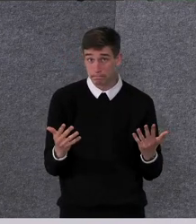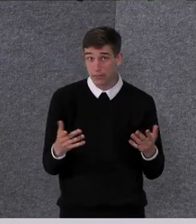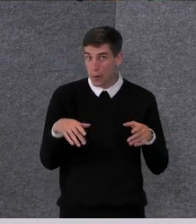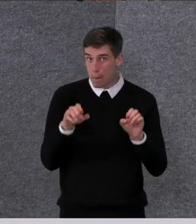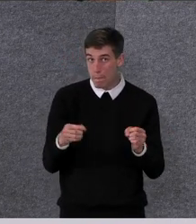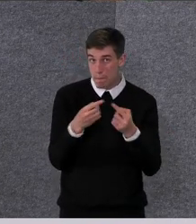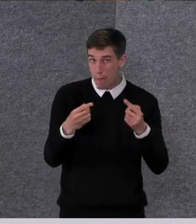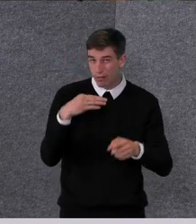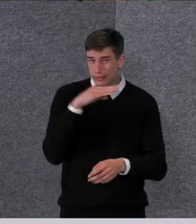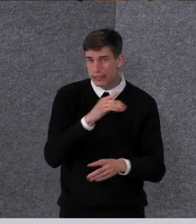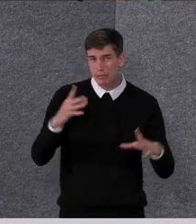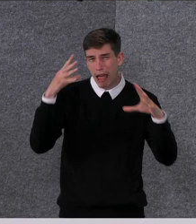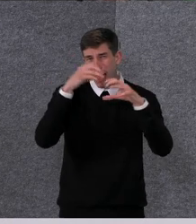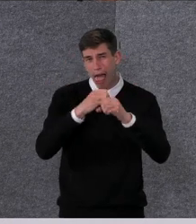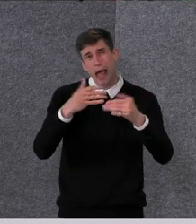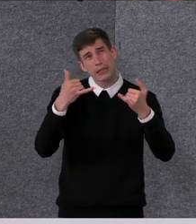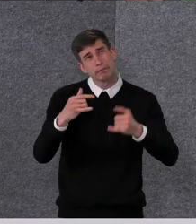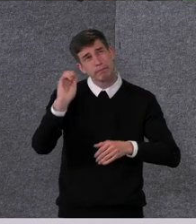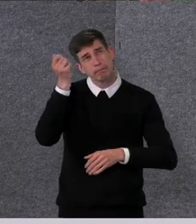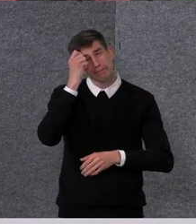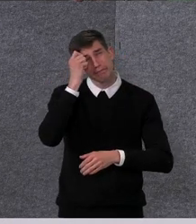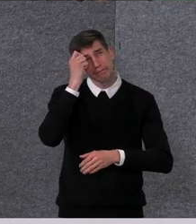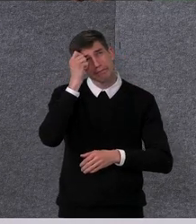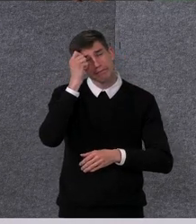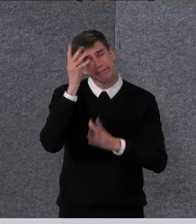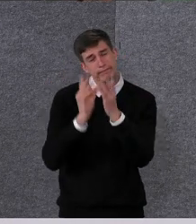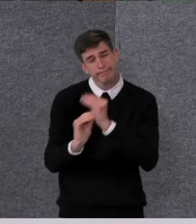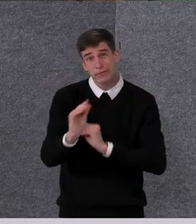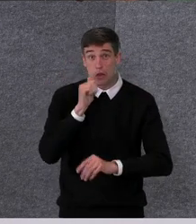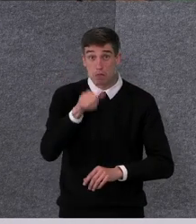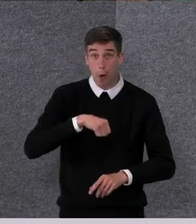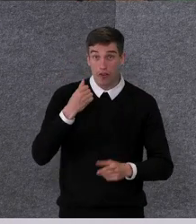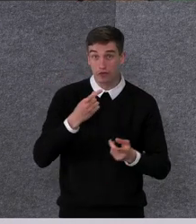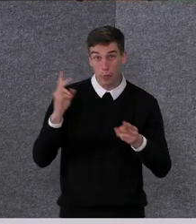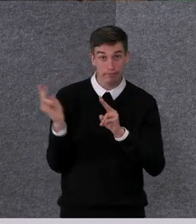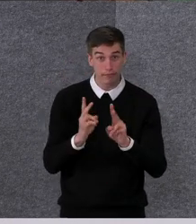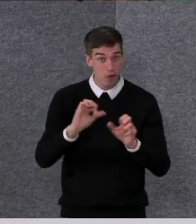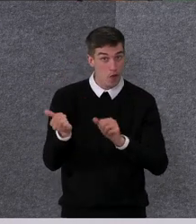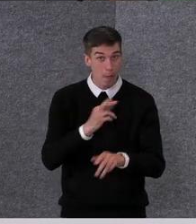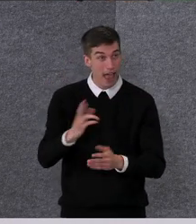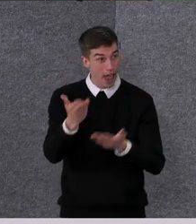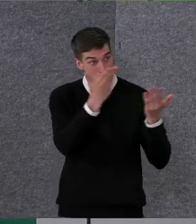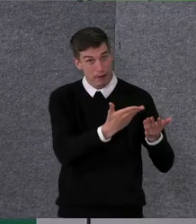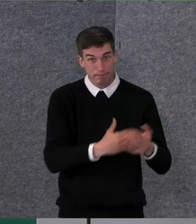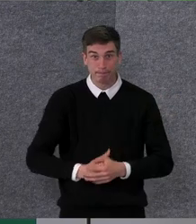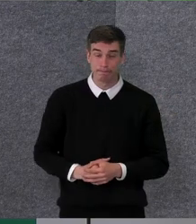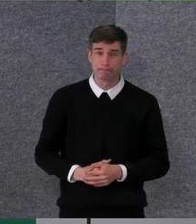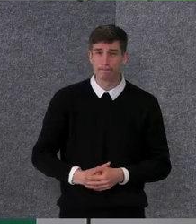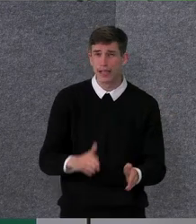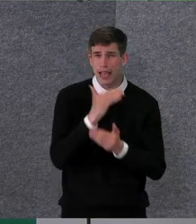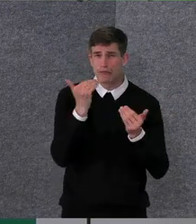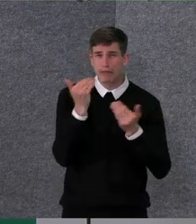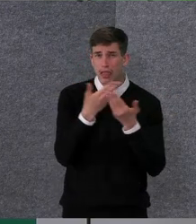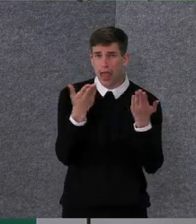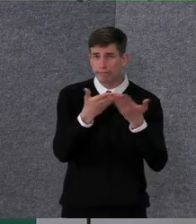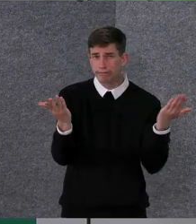ihr diesen Samstagabend noch verbringen und wir sehen uns morgen wieder. Ganz vielen Dank und jetzt over to Raul. Vielen, vielen